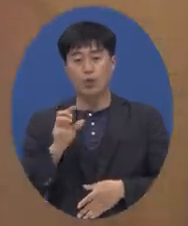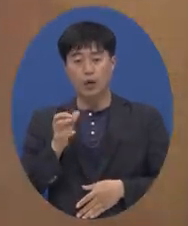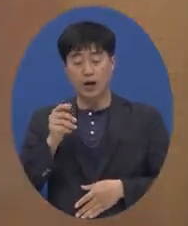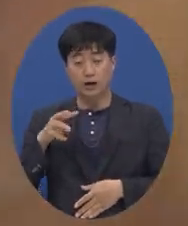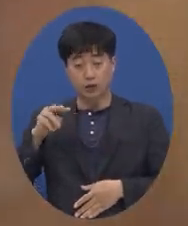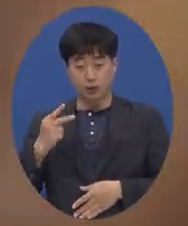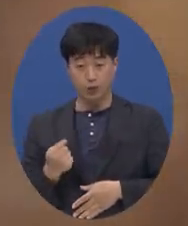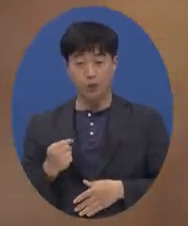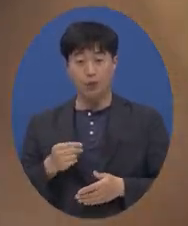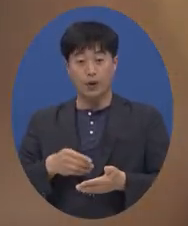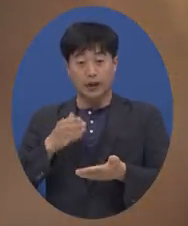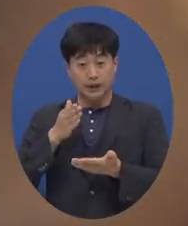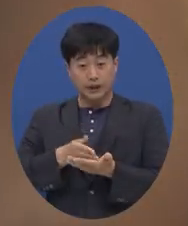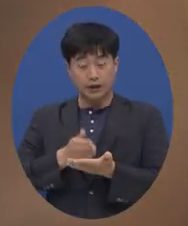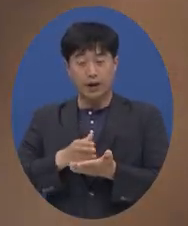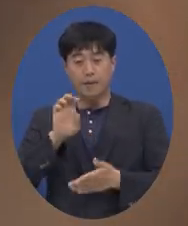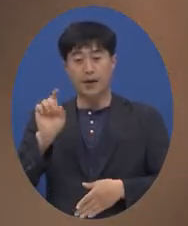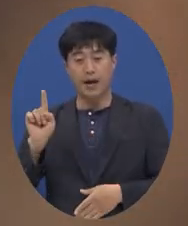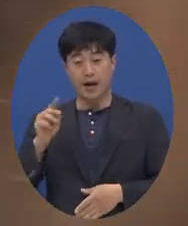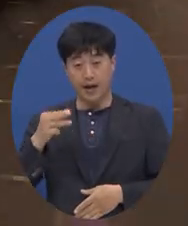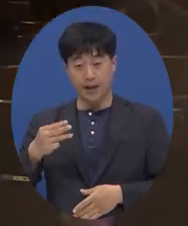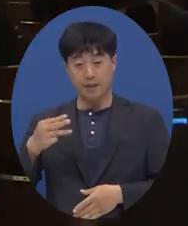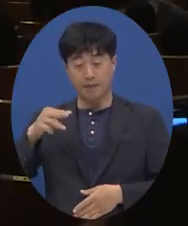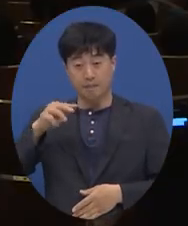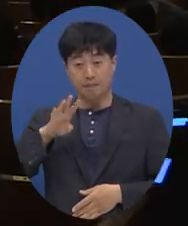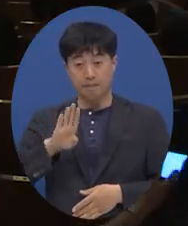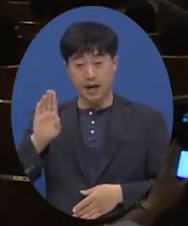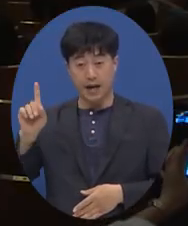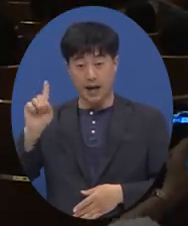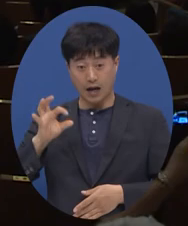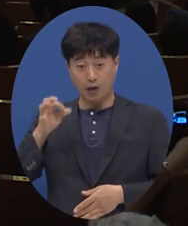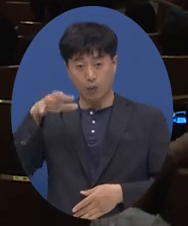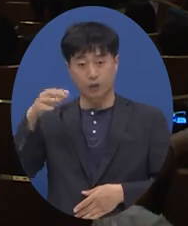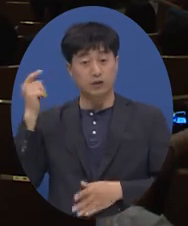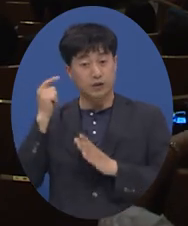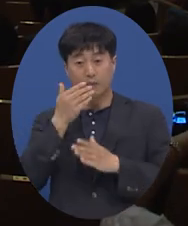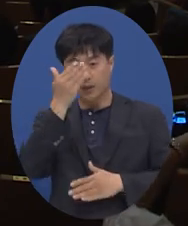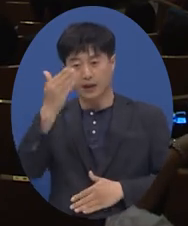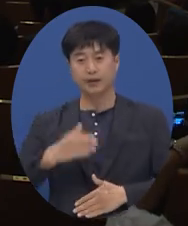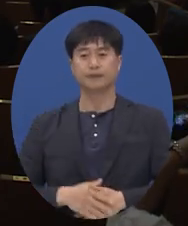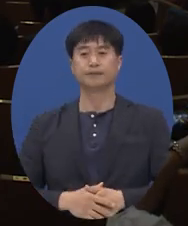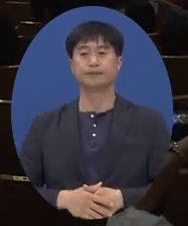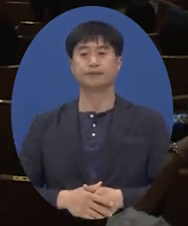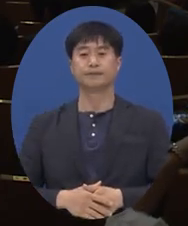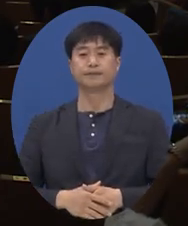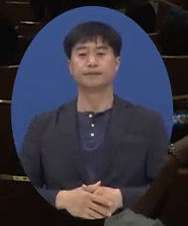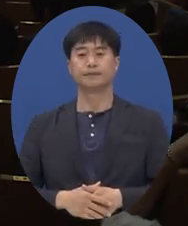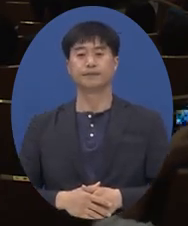팟캐스트 플랫폼인 팟빵에서 들을 수 있습니다. 경기주TV 한선지입니다.